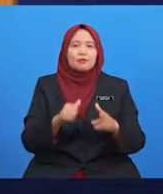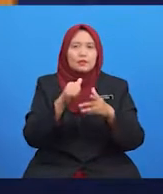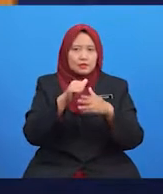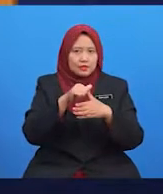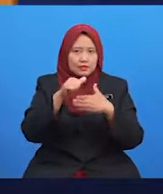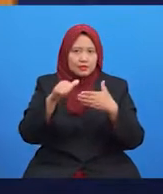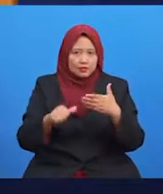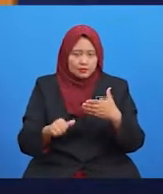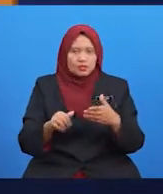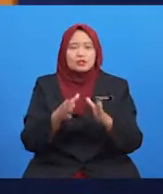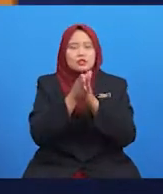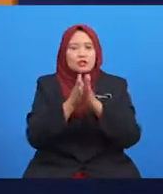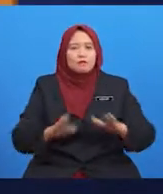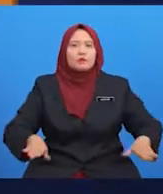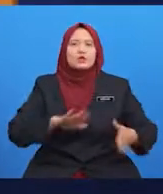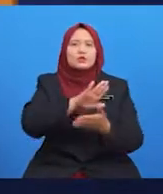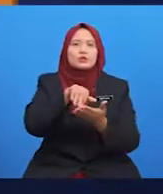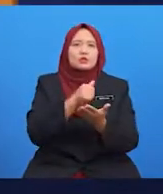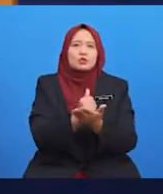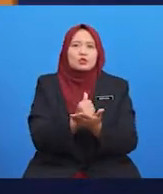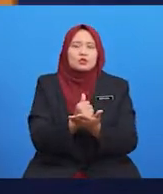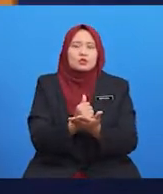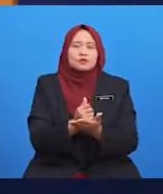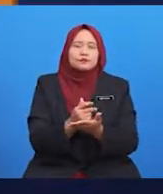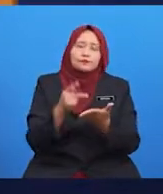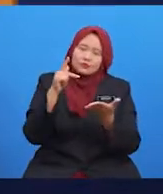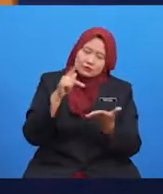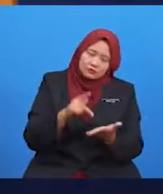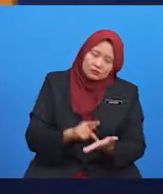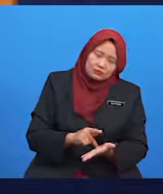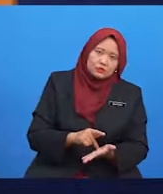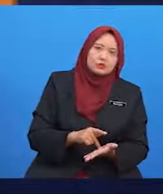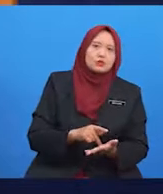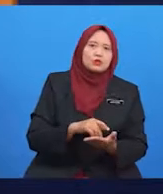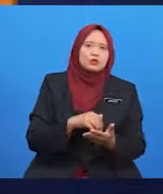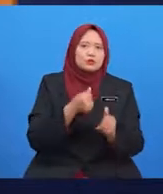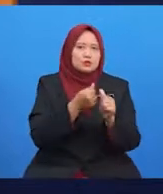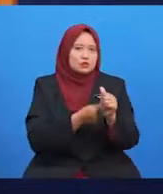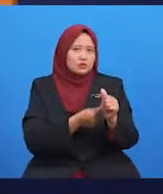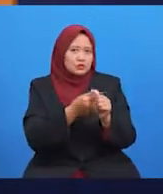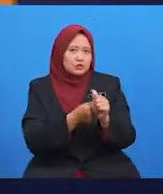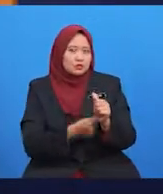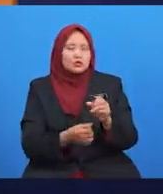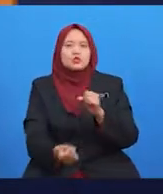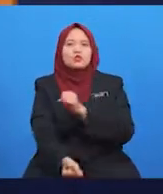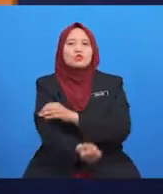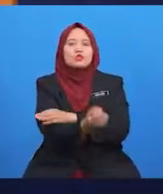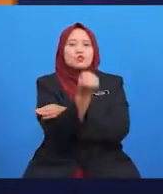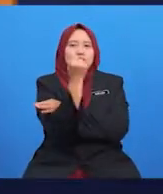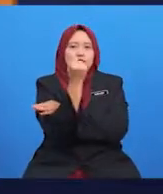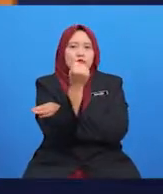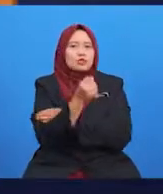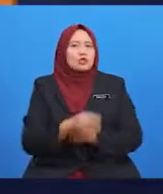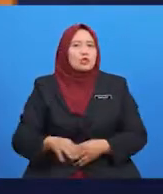Kini, setiap subuh bening, azan tetap memancar di menara